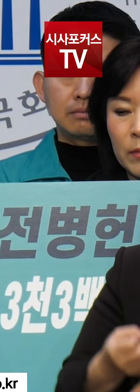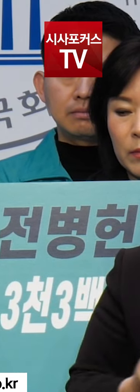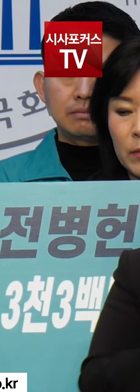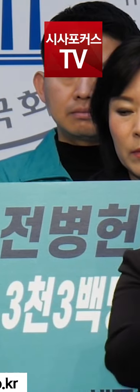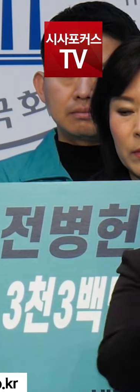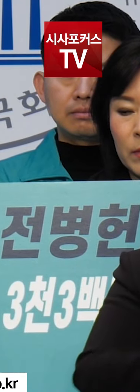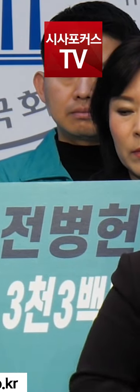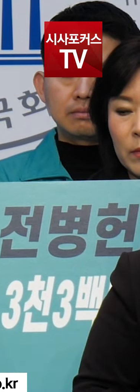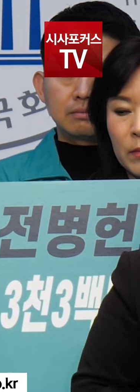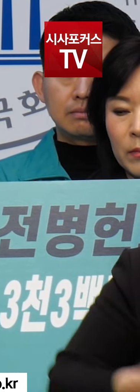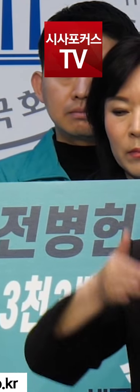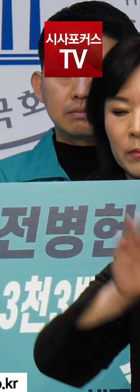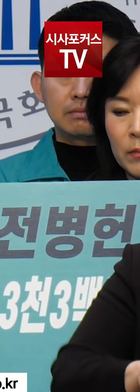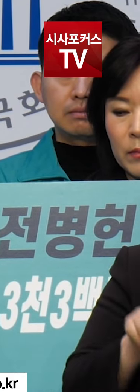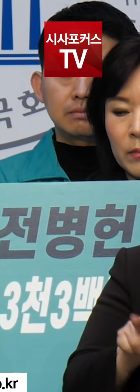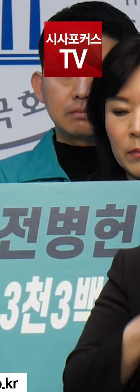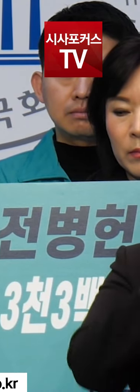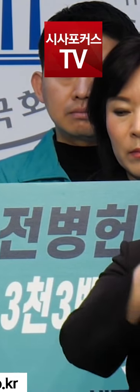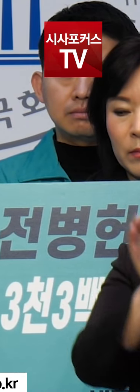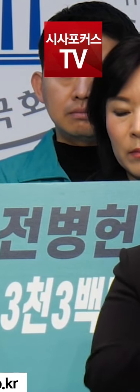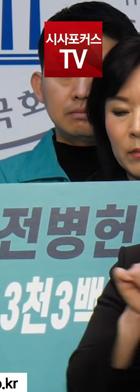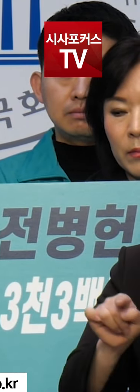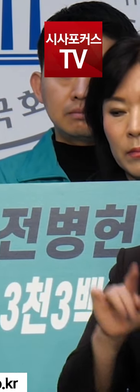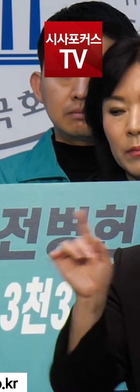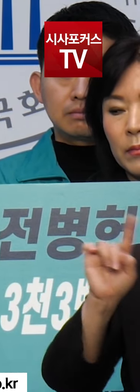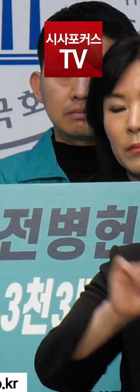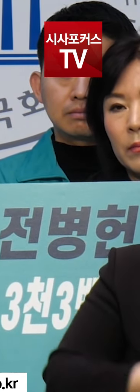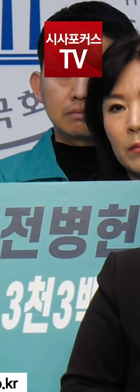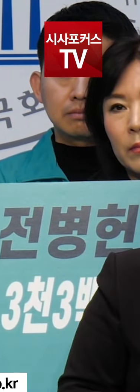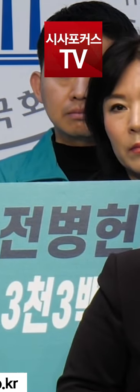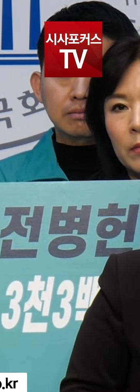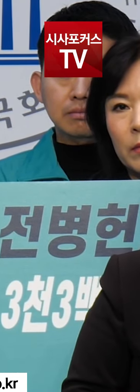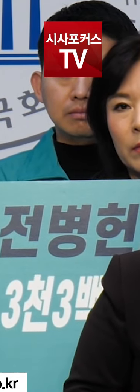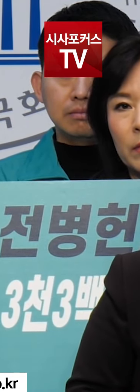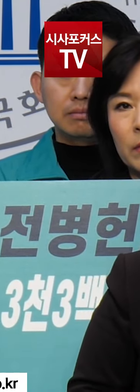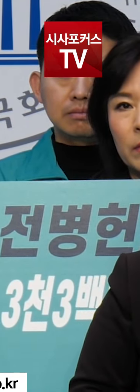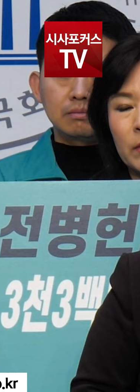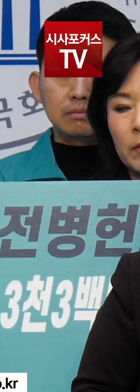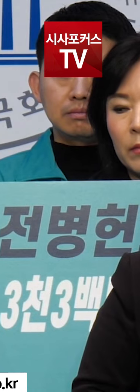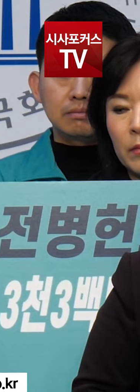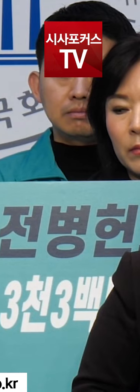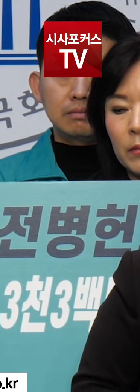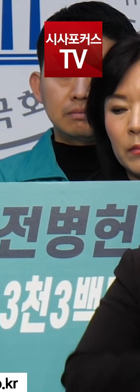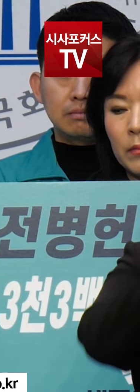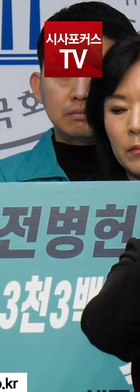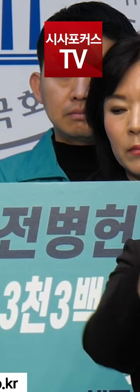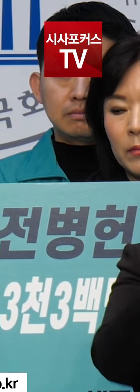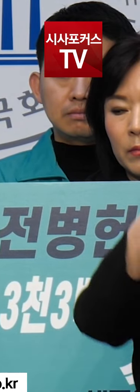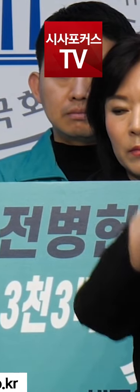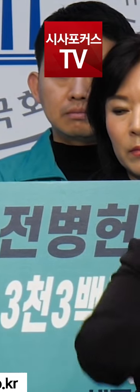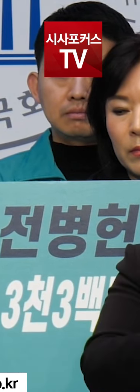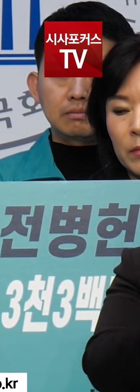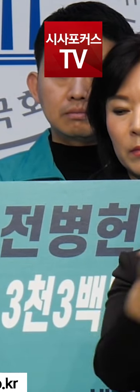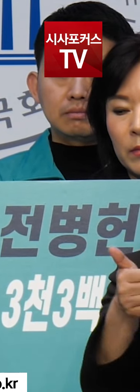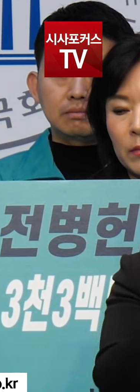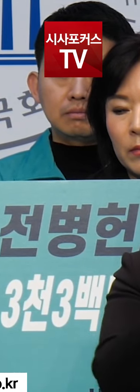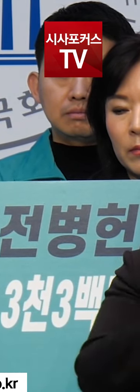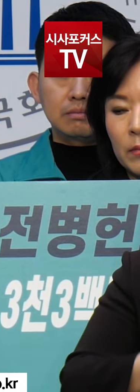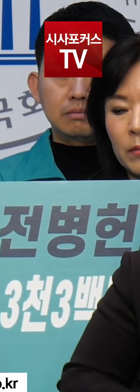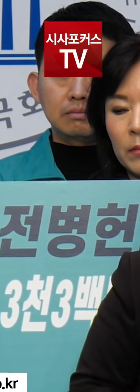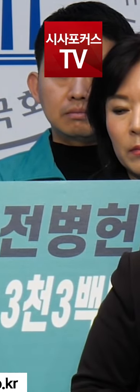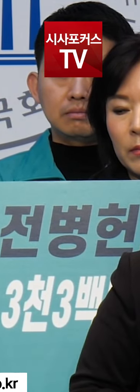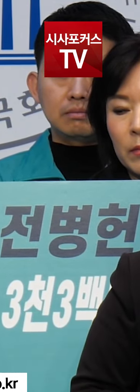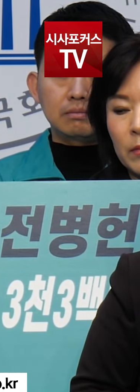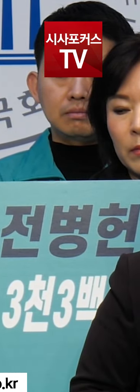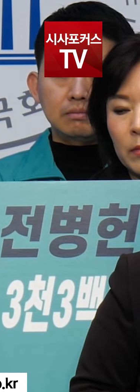정당이었습니다. 그러나 지금은 어떻습니까? 민주당의 민주는 죽어버렸습니다.